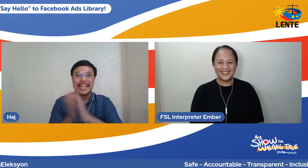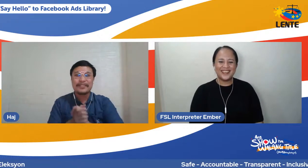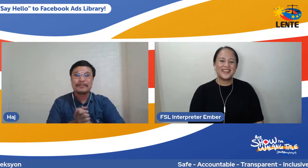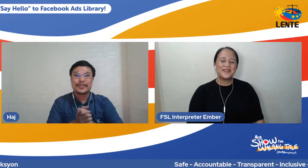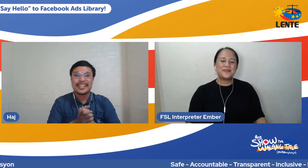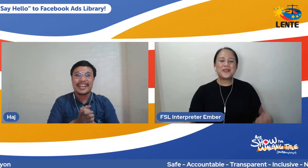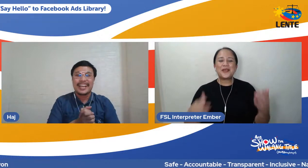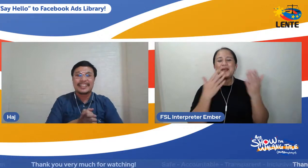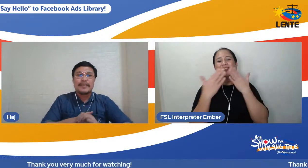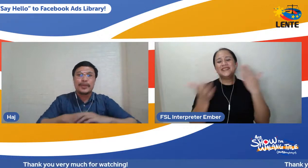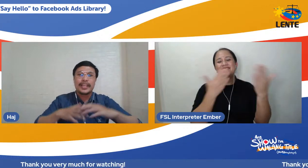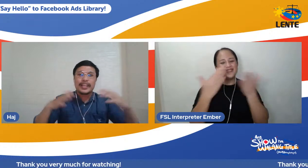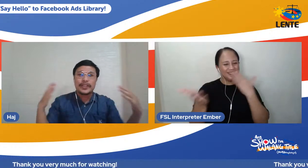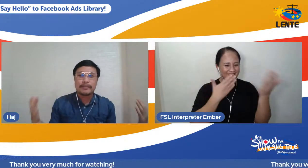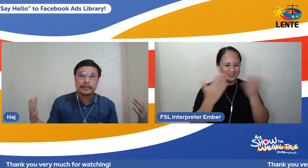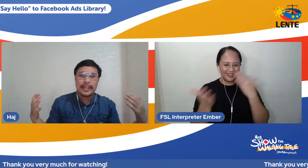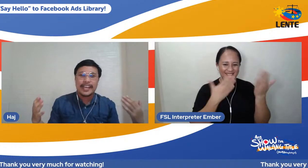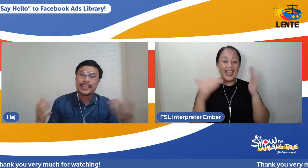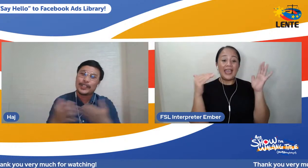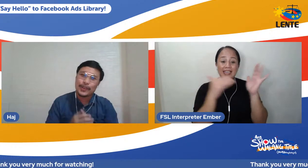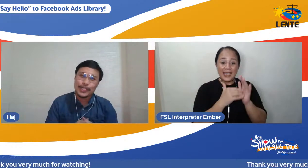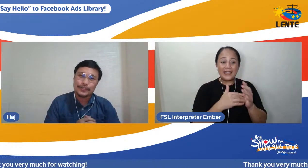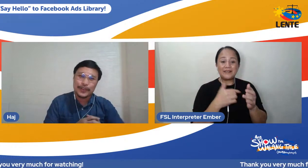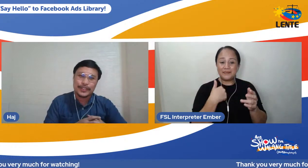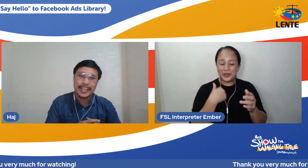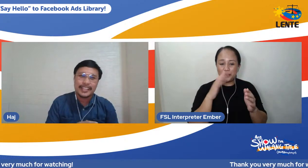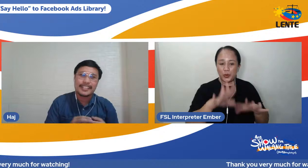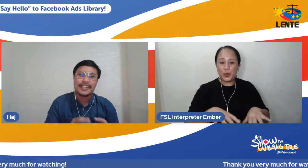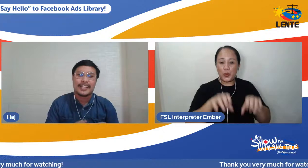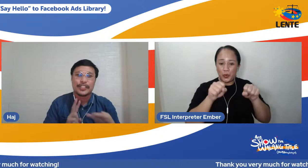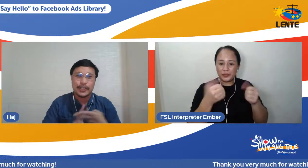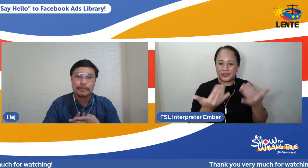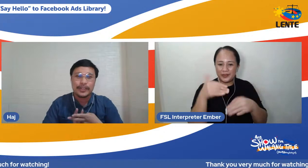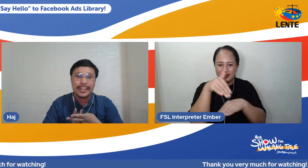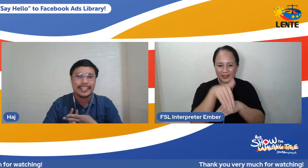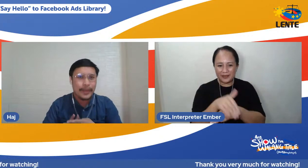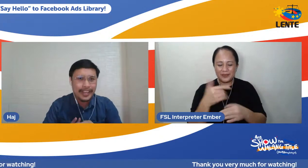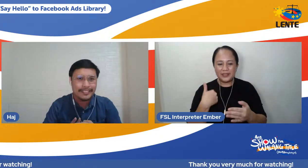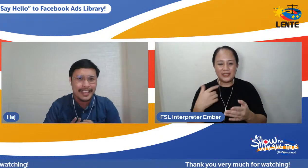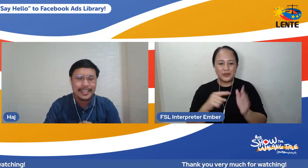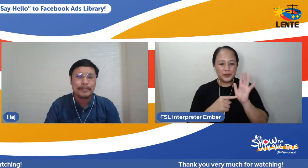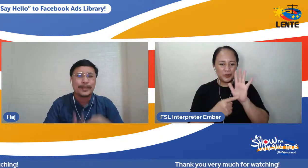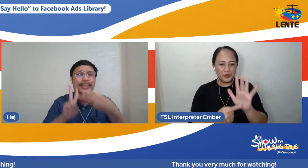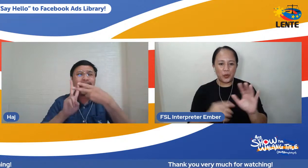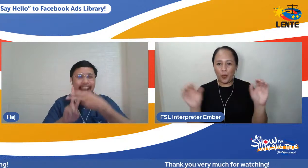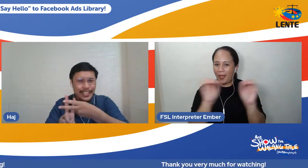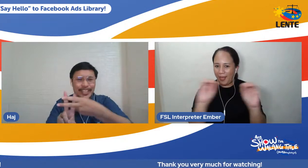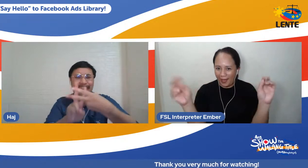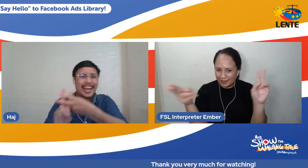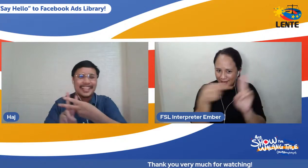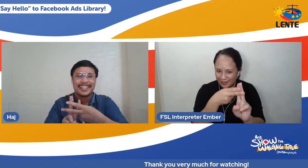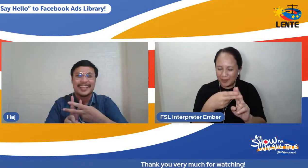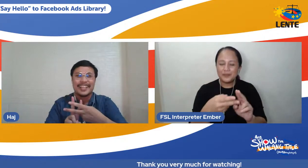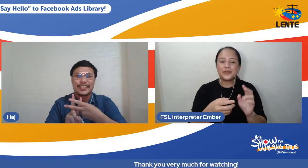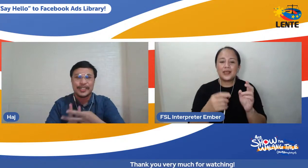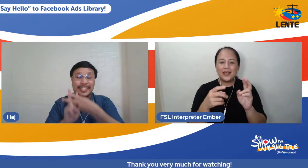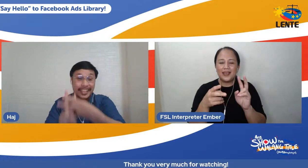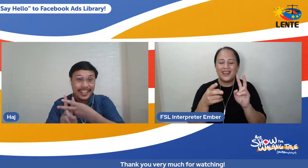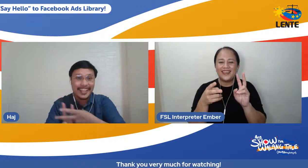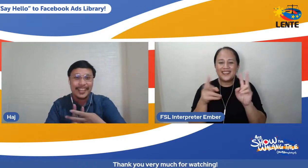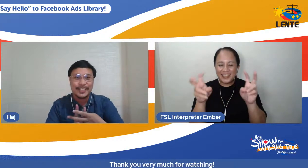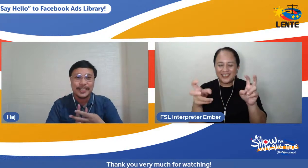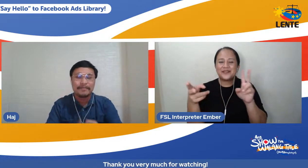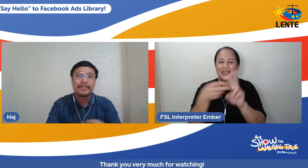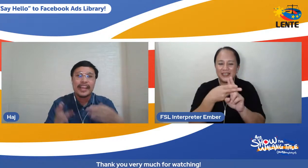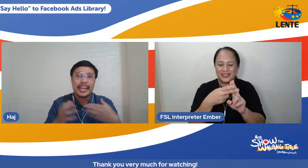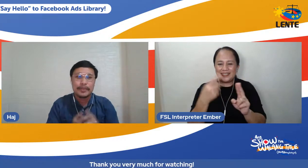maraming salamat po sa lahat. Muli, ako nga po pala ang inyong host for tonight sa show po natin na walang title pero hashtag atin ang eleksyon, sa atin